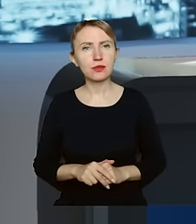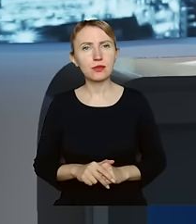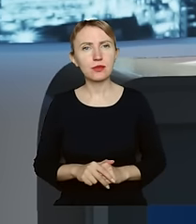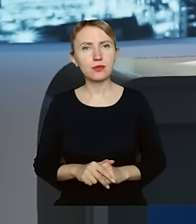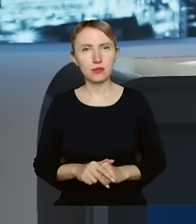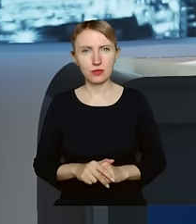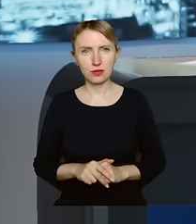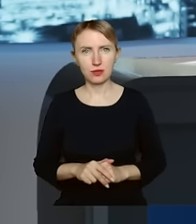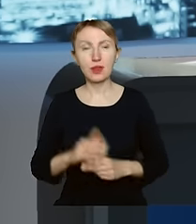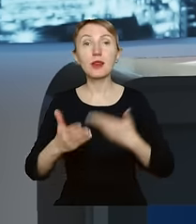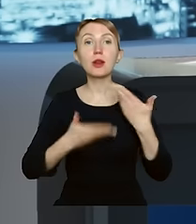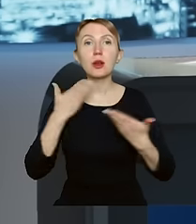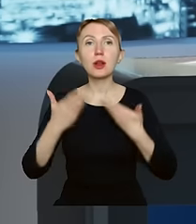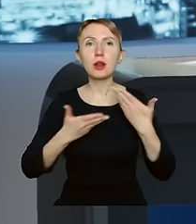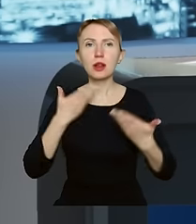Jeszcze pozdrawiam tutaj